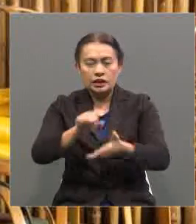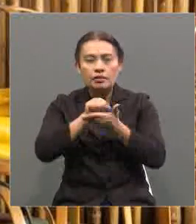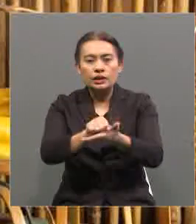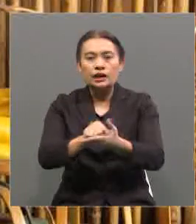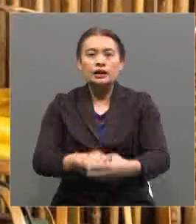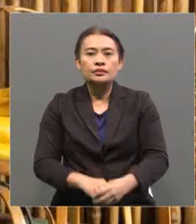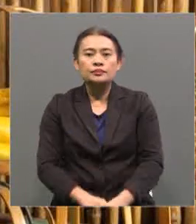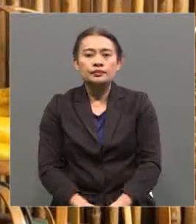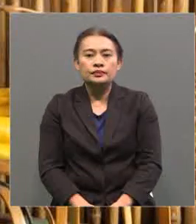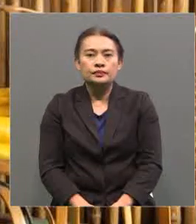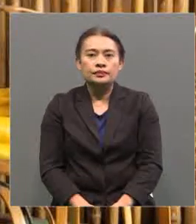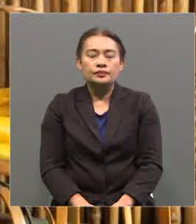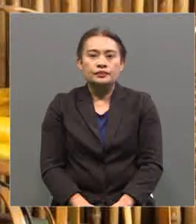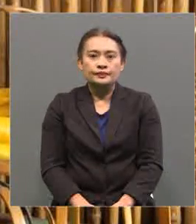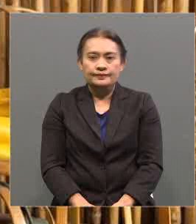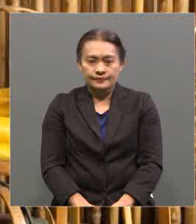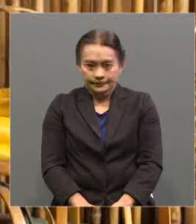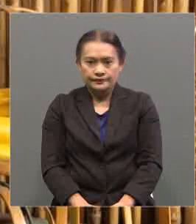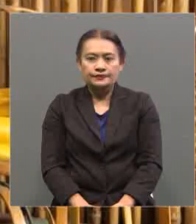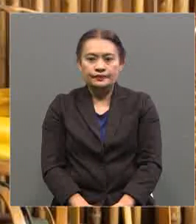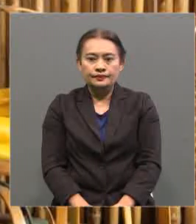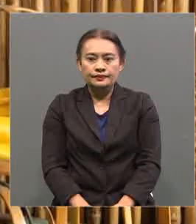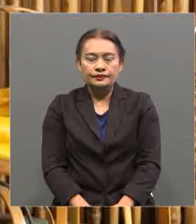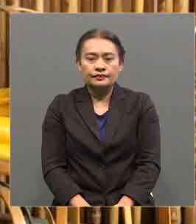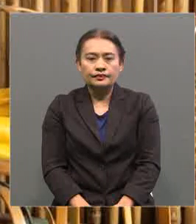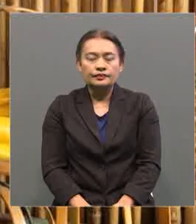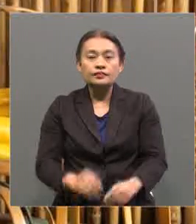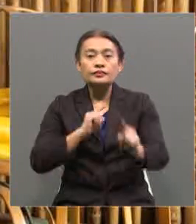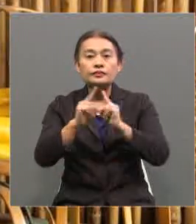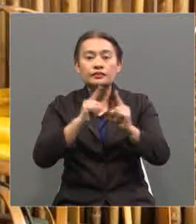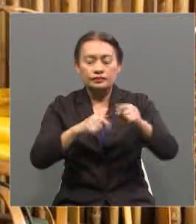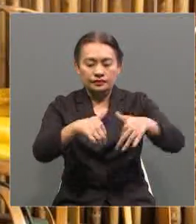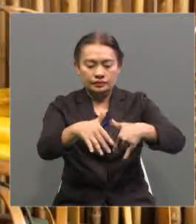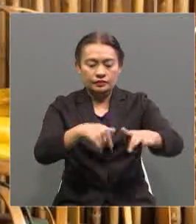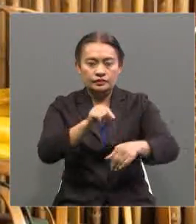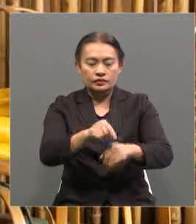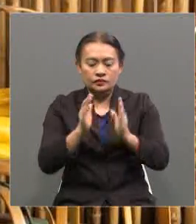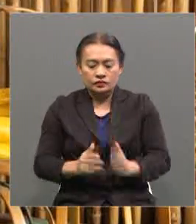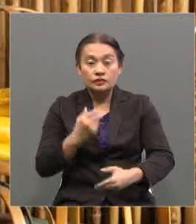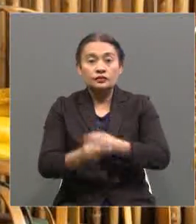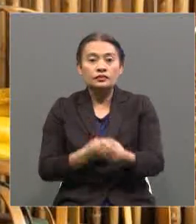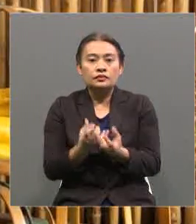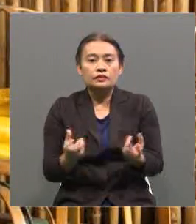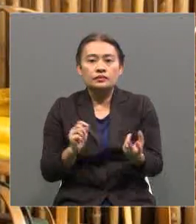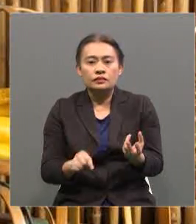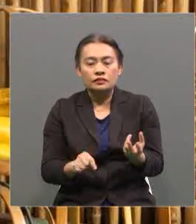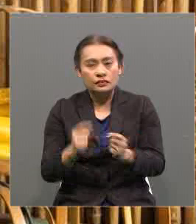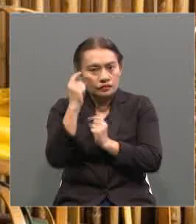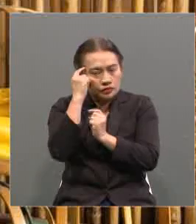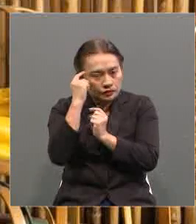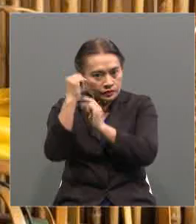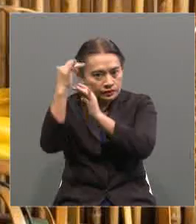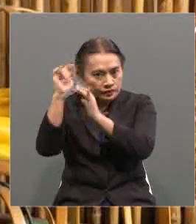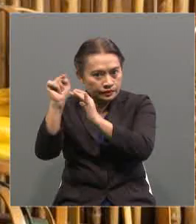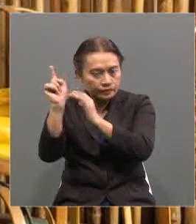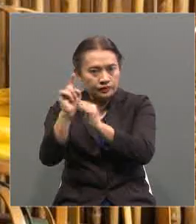ก็จะเป็นเดือนทีนี้เล่าให้ฟังด้วยนะครับว่าเท่าที่คุณภัสสรเข้าไปพูดคุยกับชาวบ้านเนี่ยนะบรรดาพ่อค้าแม่ค้าในเรือทุกคนเขาคาดหวังกันเลย